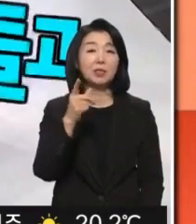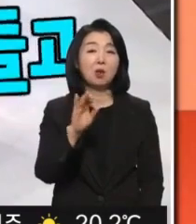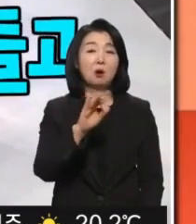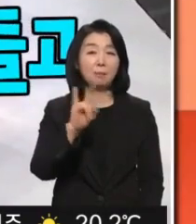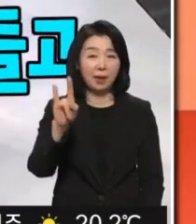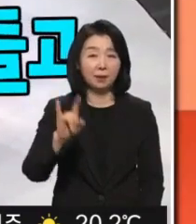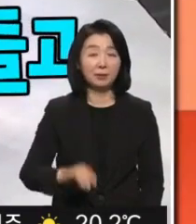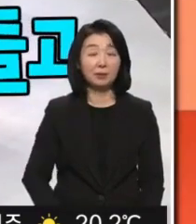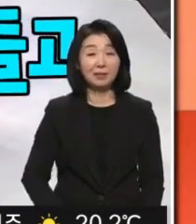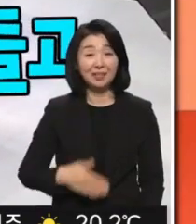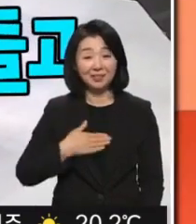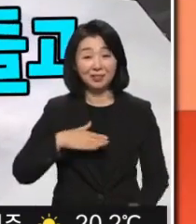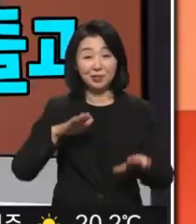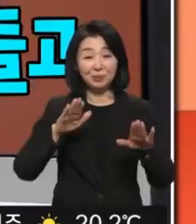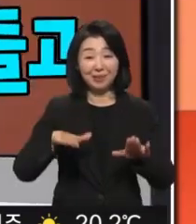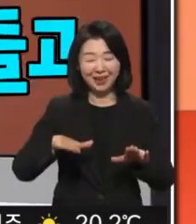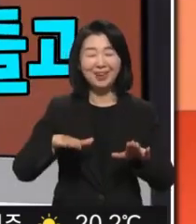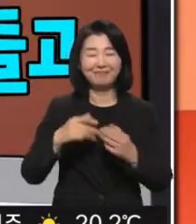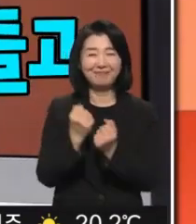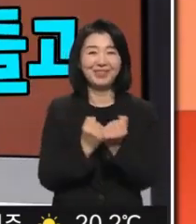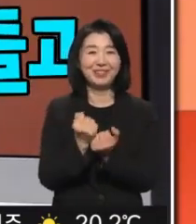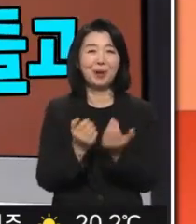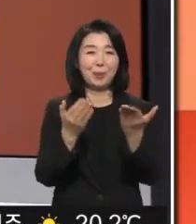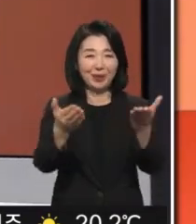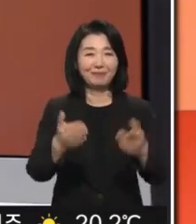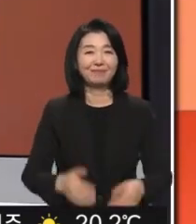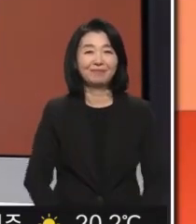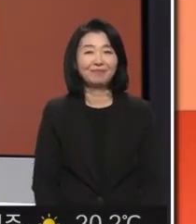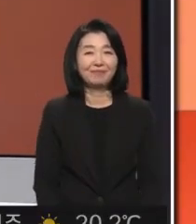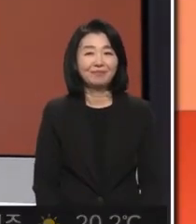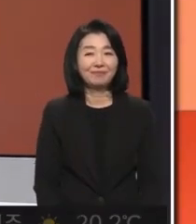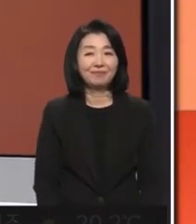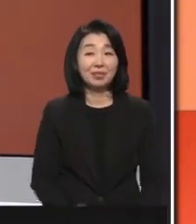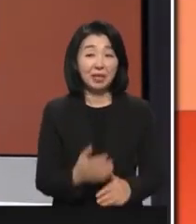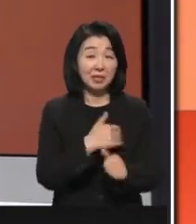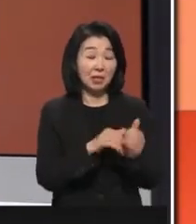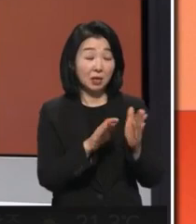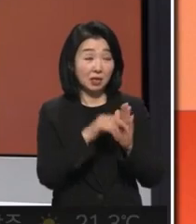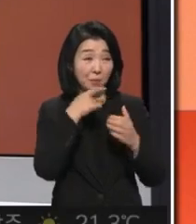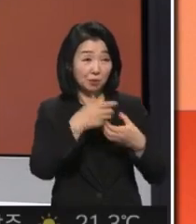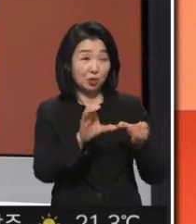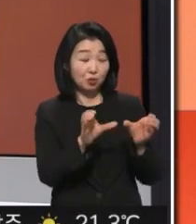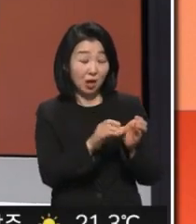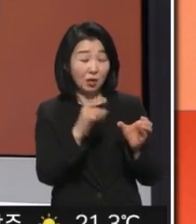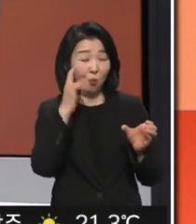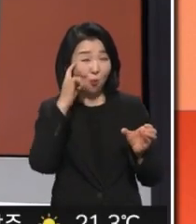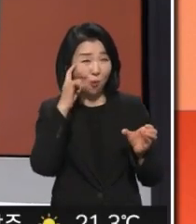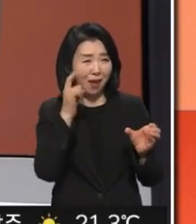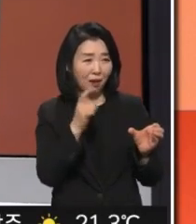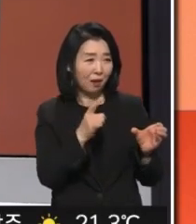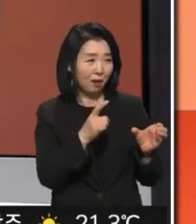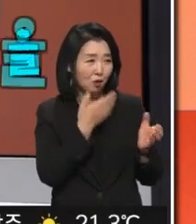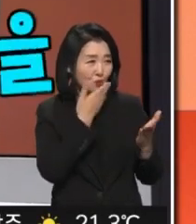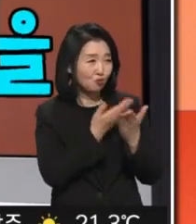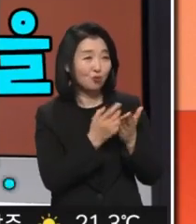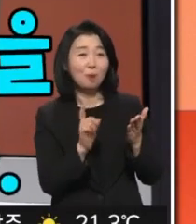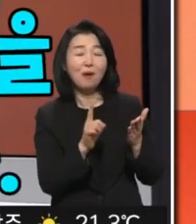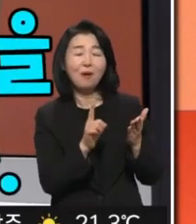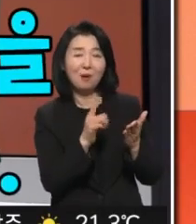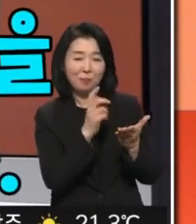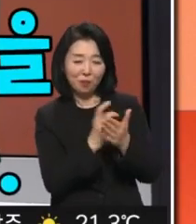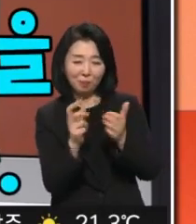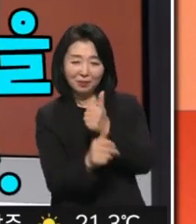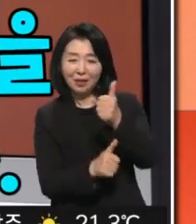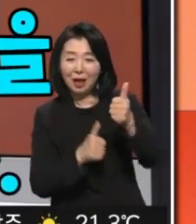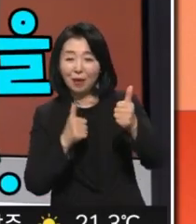지금부터 제가 이제 화이트보드를 들고 설명을 해드릴 텐데요. 그래서 그 상황에서 민주당이 다시 초강수를 둔 게 이게 법사위